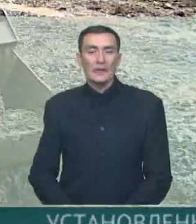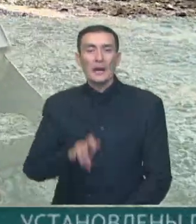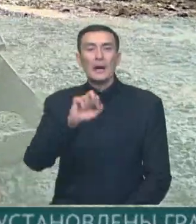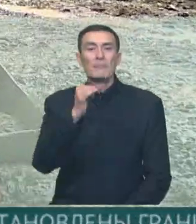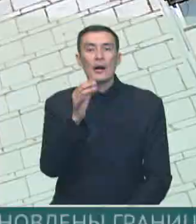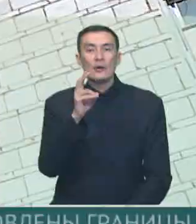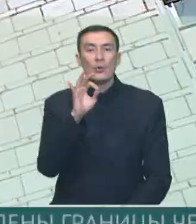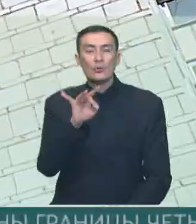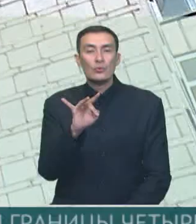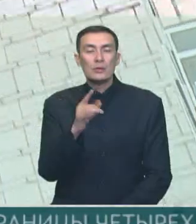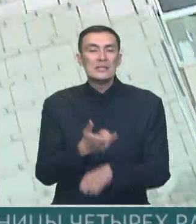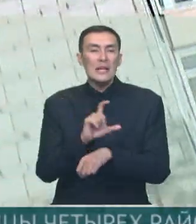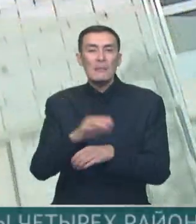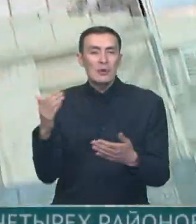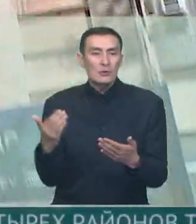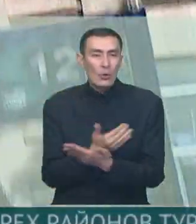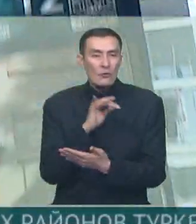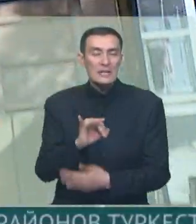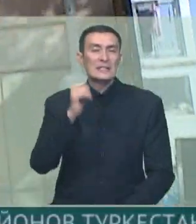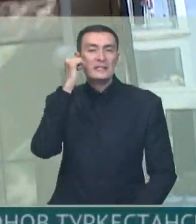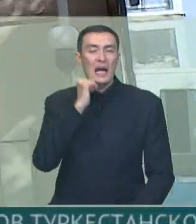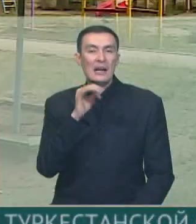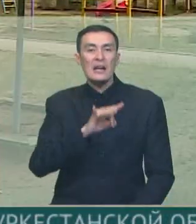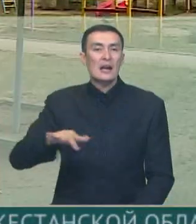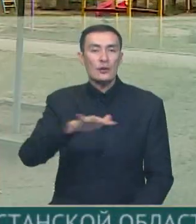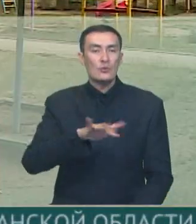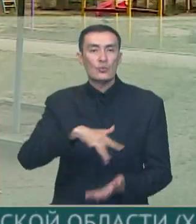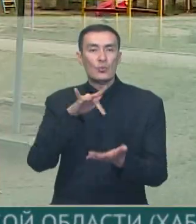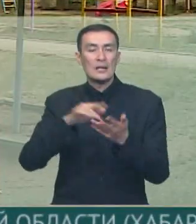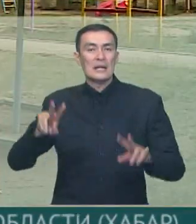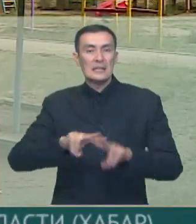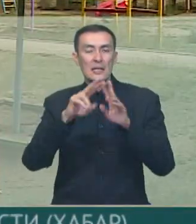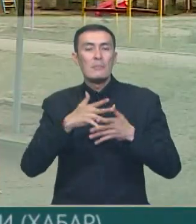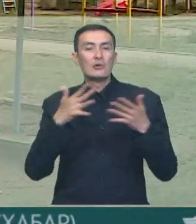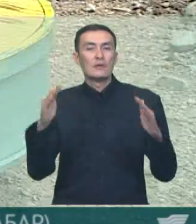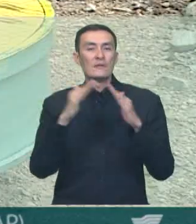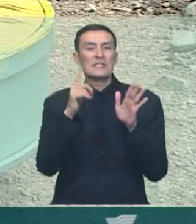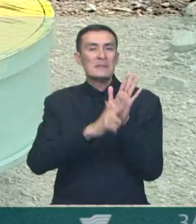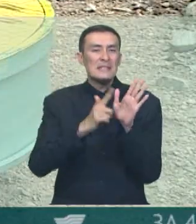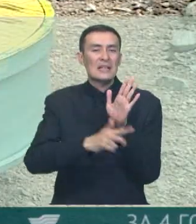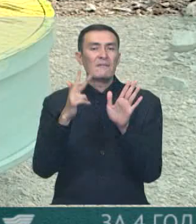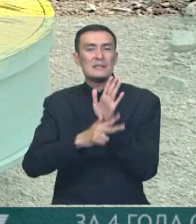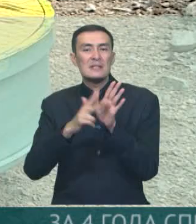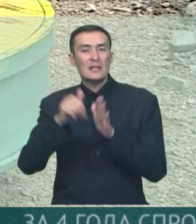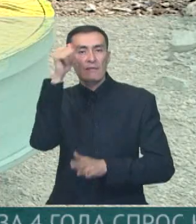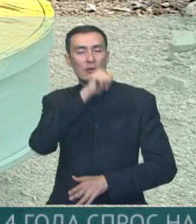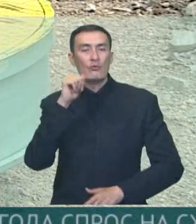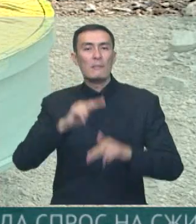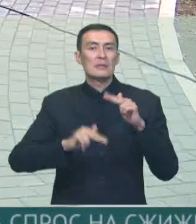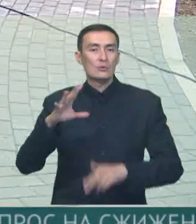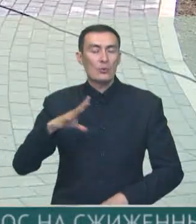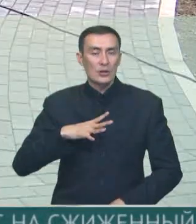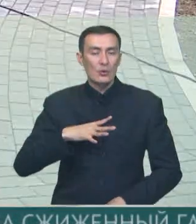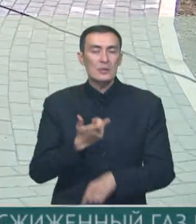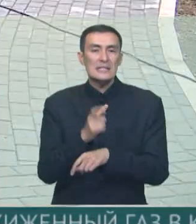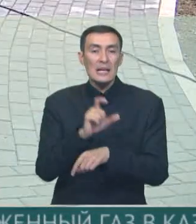Байконур одновременно самый новый и старый район Астаны. Большинство домов здесь еще 70-80-х годов постройки.